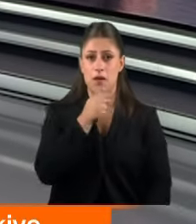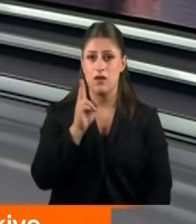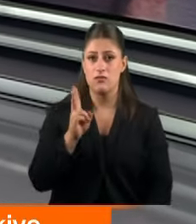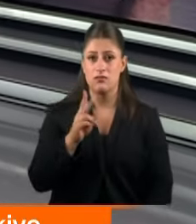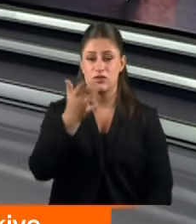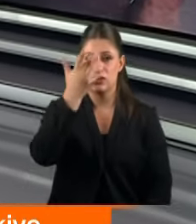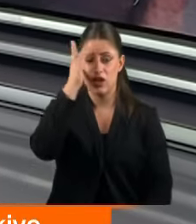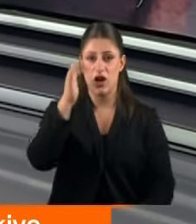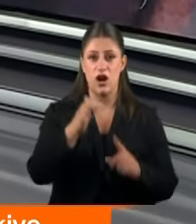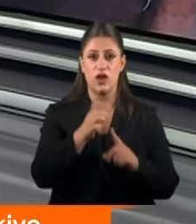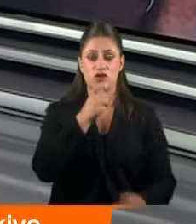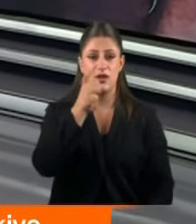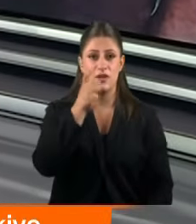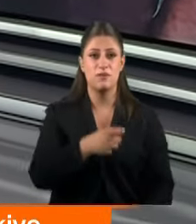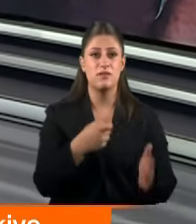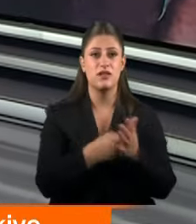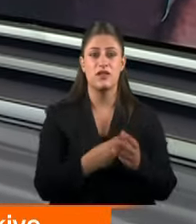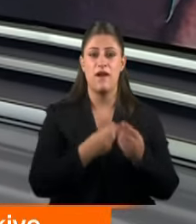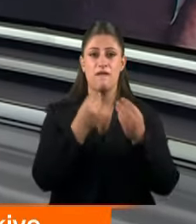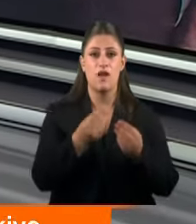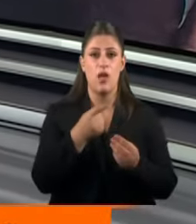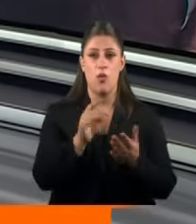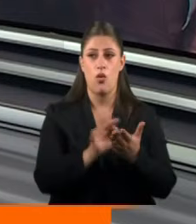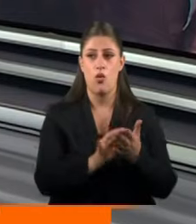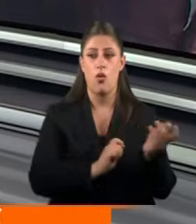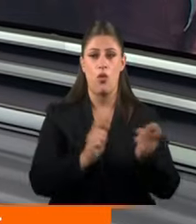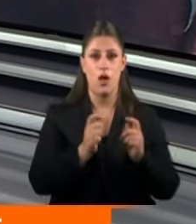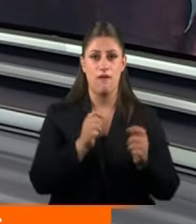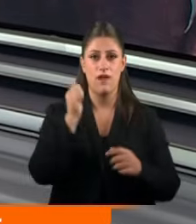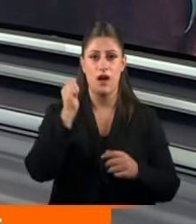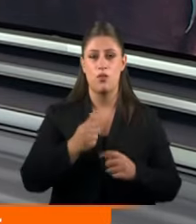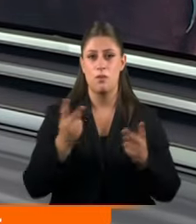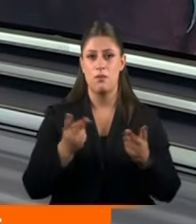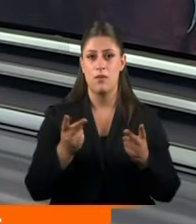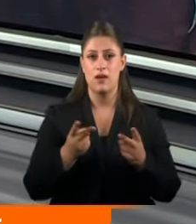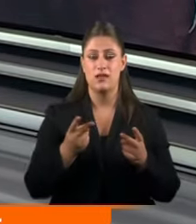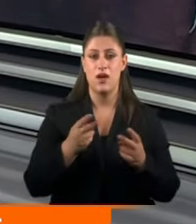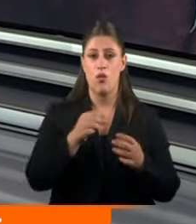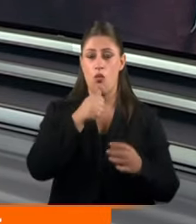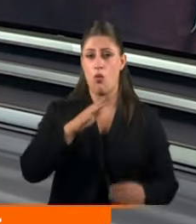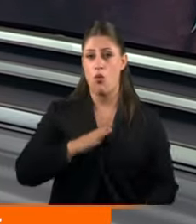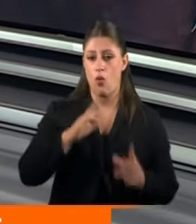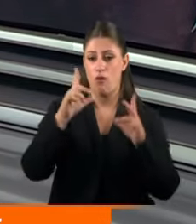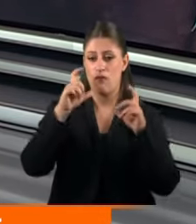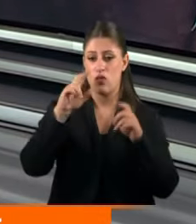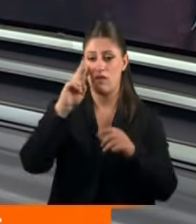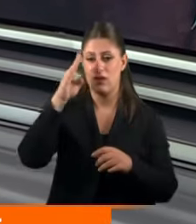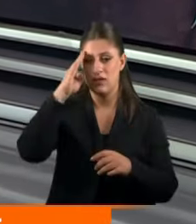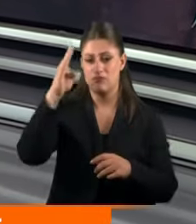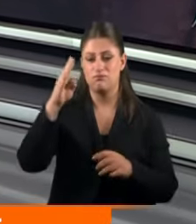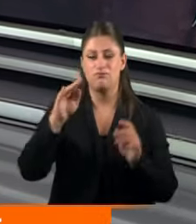şehit Recep Bodur'un adının verildiği o okulda görevli. Her gün mesaisine oğlunun fotoğrafını selamlayarak